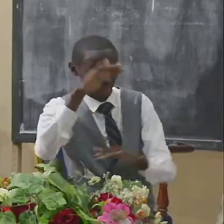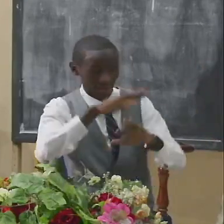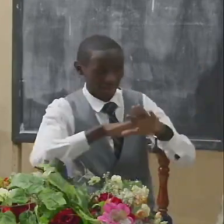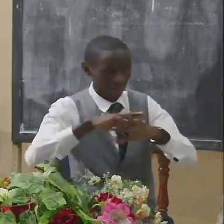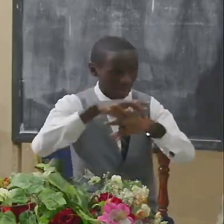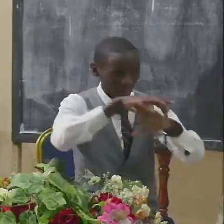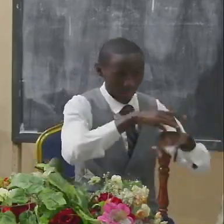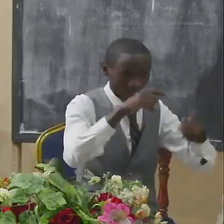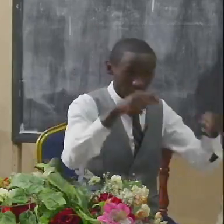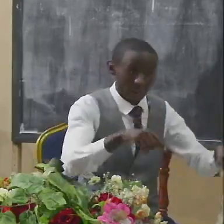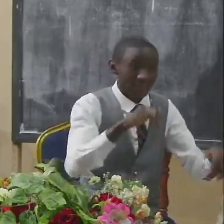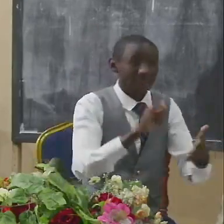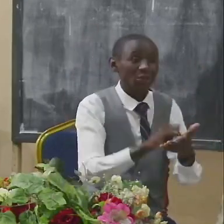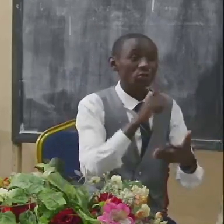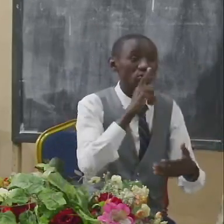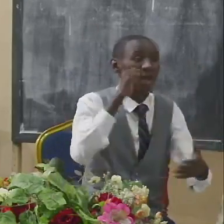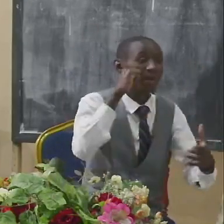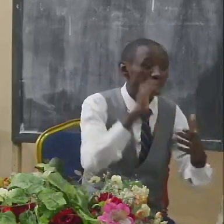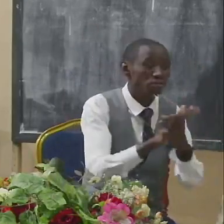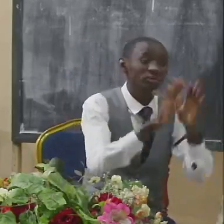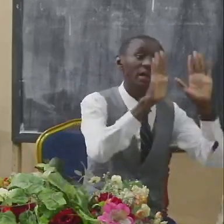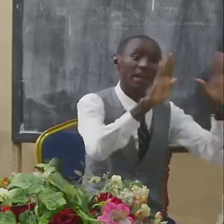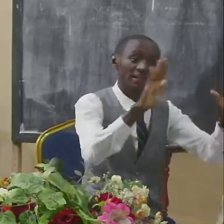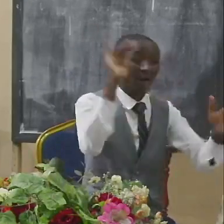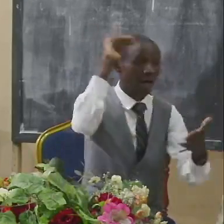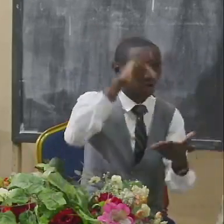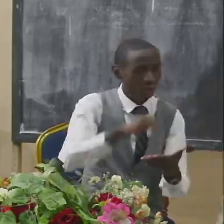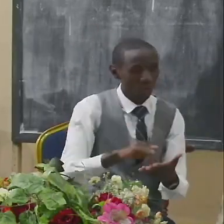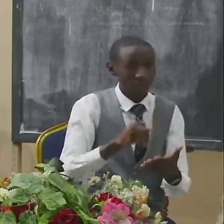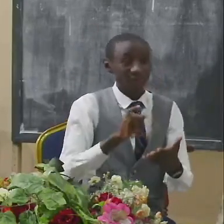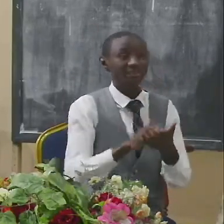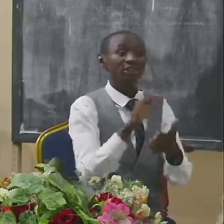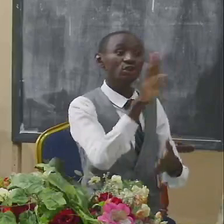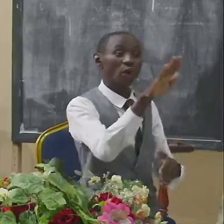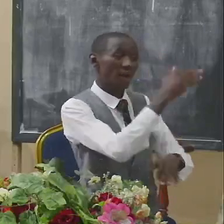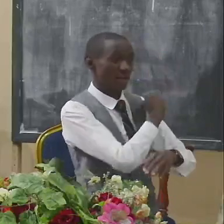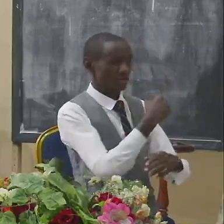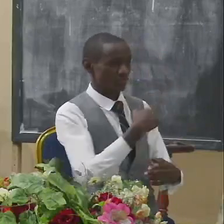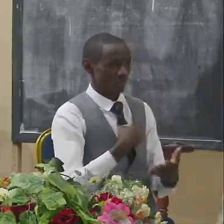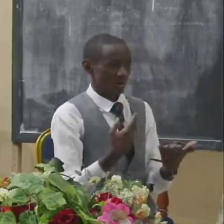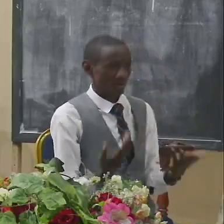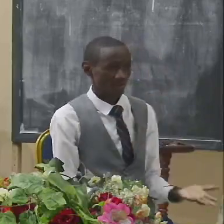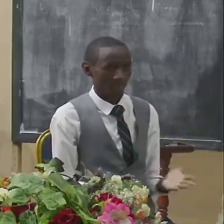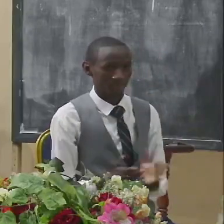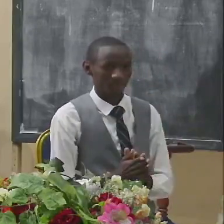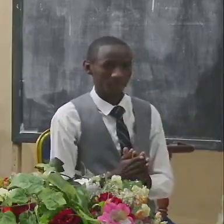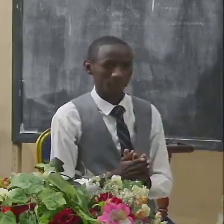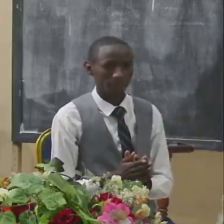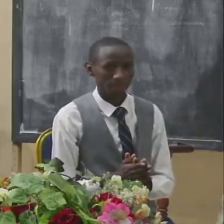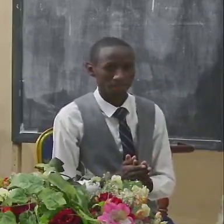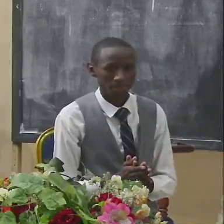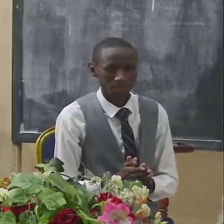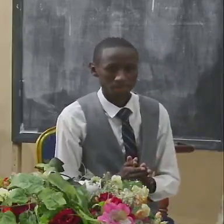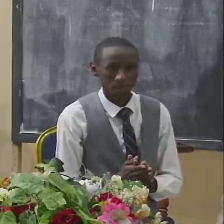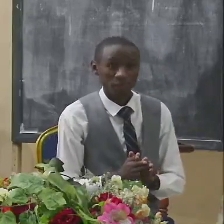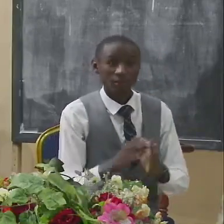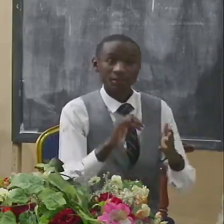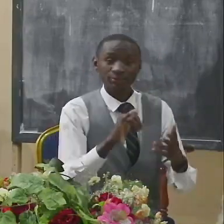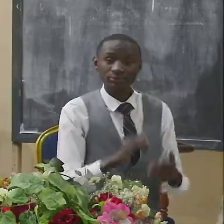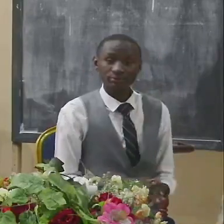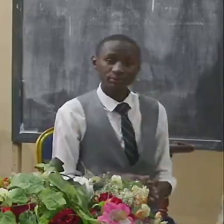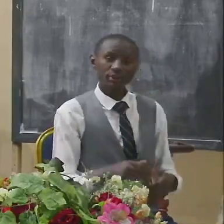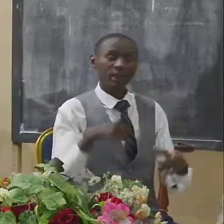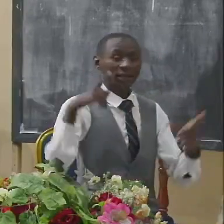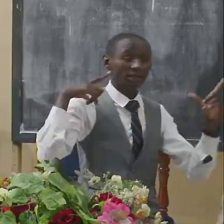terre. Kudunia. C'est son épouse. Ni bibi harusi wake. Et ça c'est toi et moi. Na ni wewe na mimi. C'est ce que dit